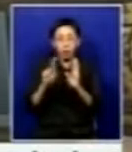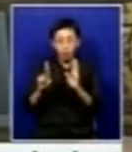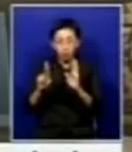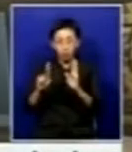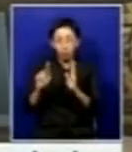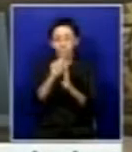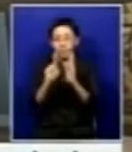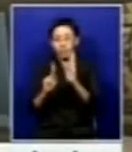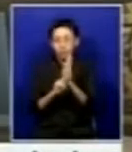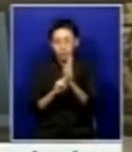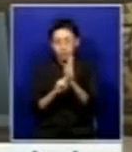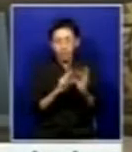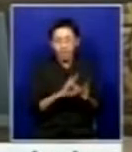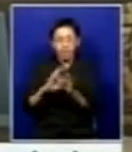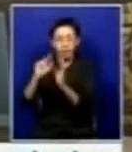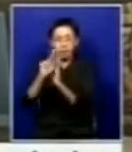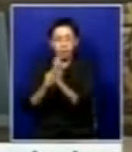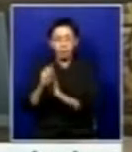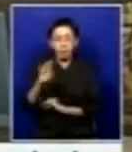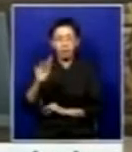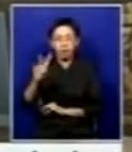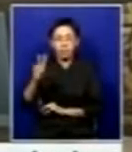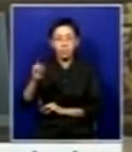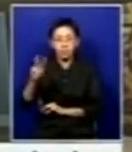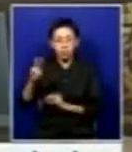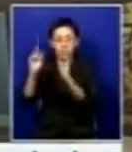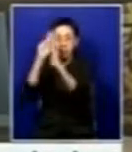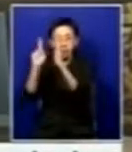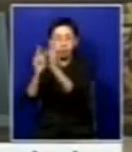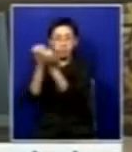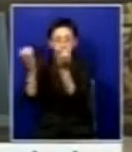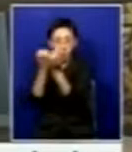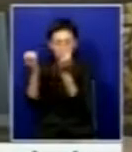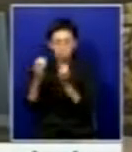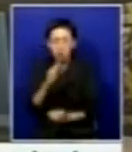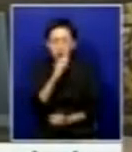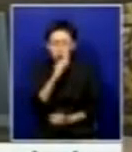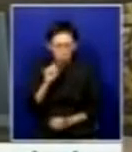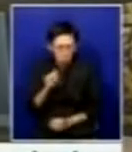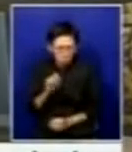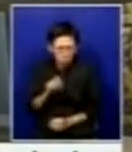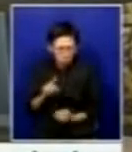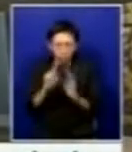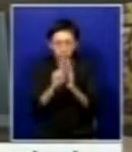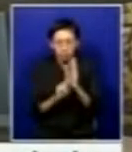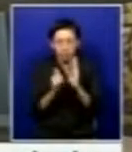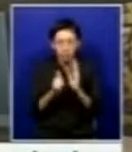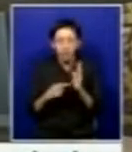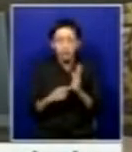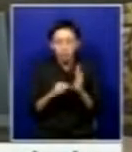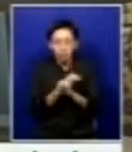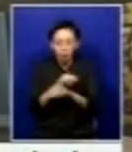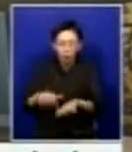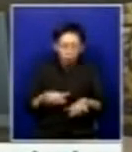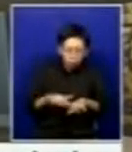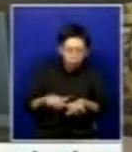ายที่รัฐธรรมนูญมาตรา172อนุญาตให้ไว้กรณีมีความจำเป็นเร่งด่วนนะครับเพราะป้องกันภัยพิบัติป้องกันภัยส